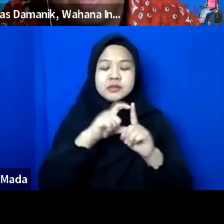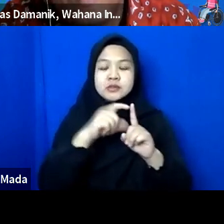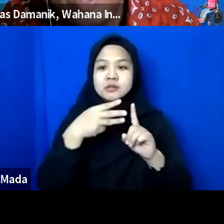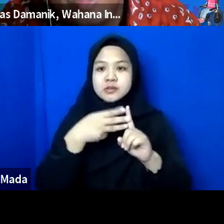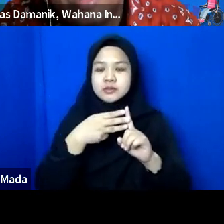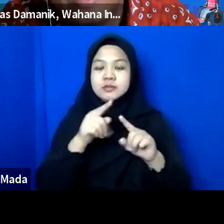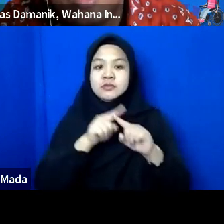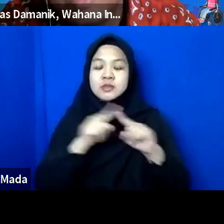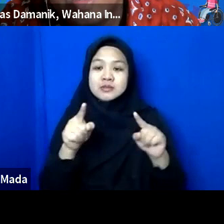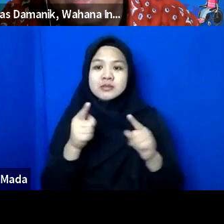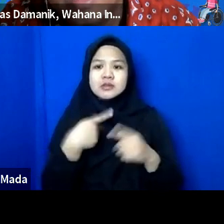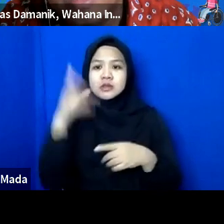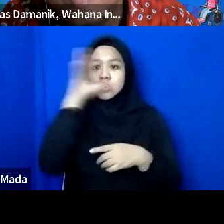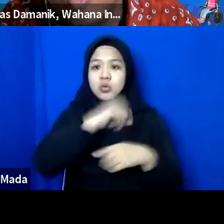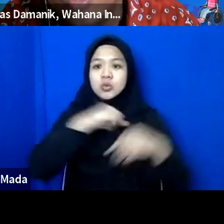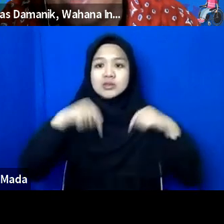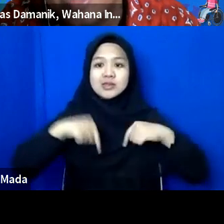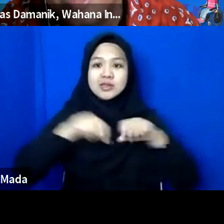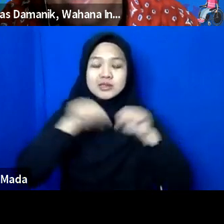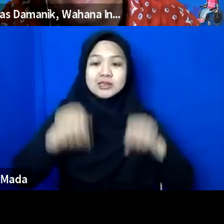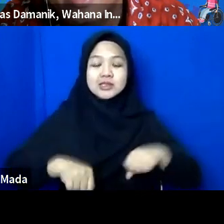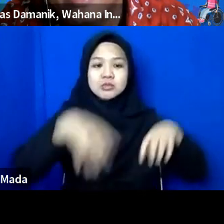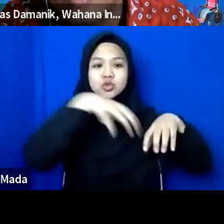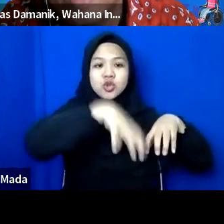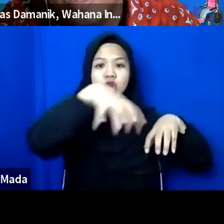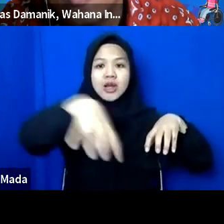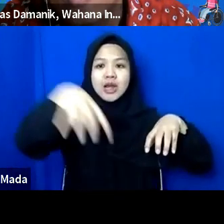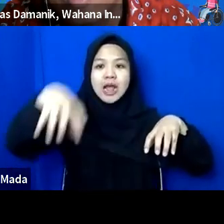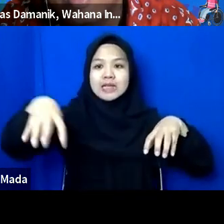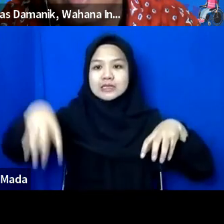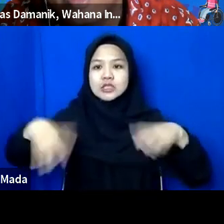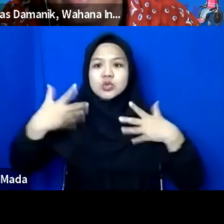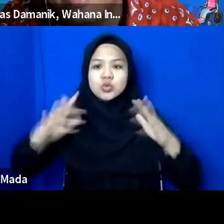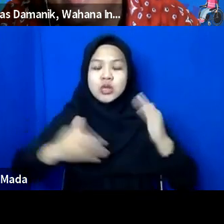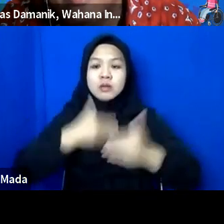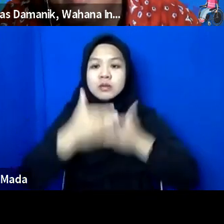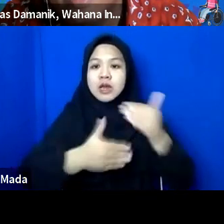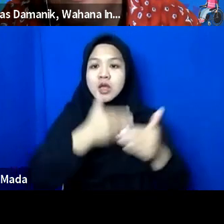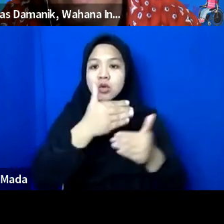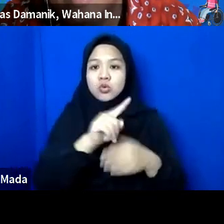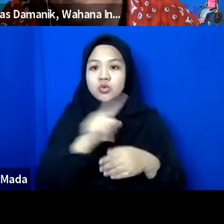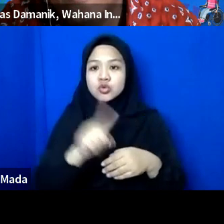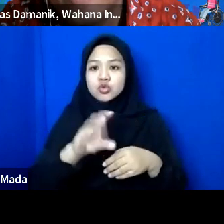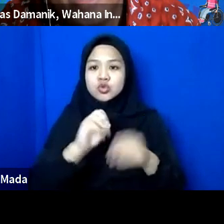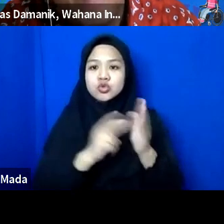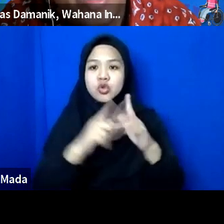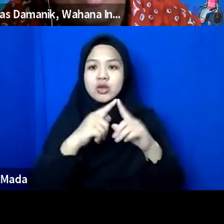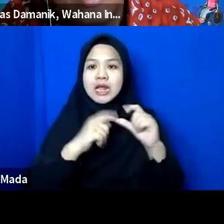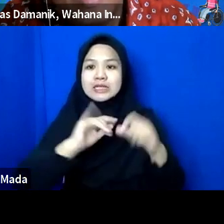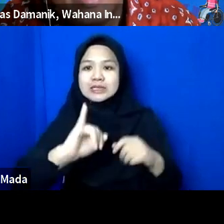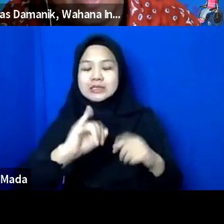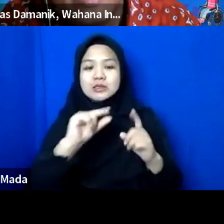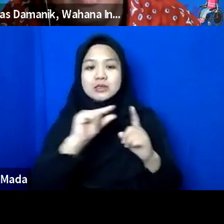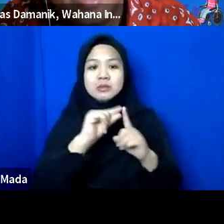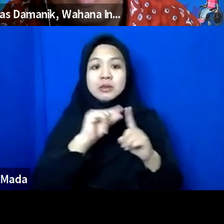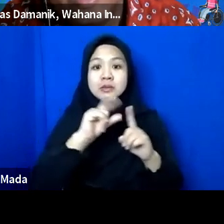teman-teman kita tahu bahwa sekarang systems zonasi sudah berlaku dan dalam-dalam PPDB